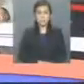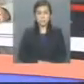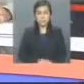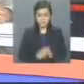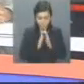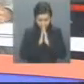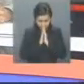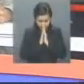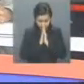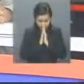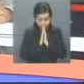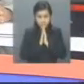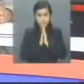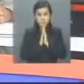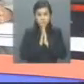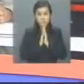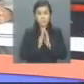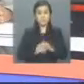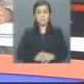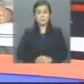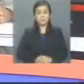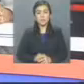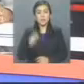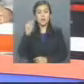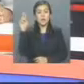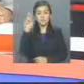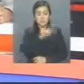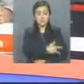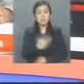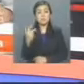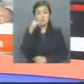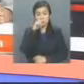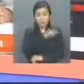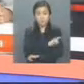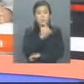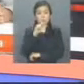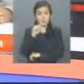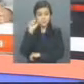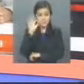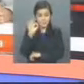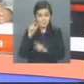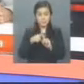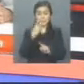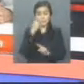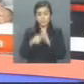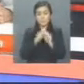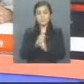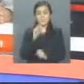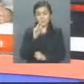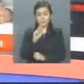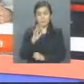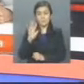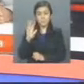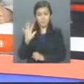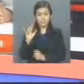สวัสดีค่ะ สวัสดีค่ะต้อนรับเข้าสู่ข่าวเที่ยงไทย PBS นะคะวันนี้29กุมภาพันธ์2555ดิฉันพึ่งนภาคล่องพยาบาล